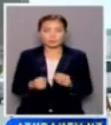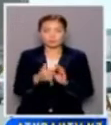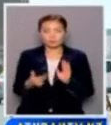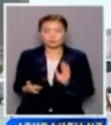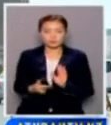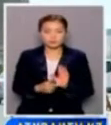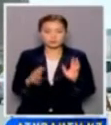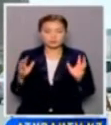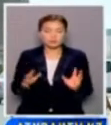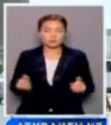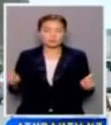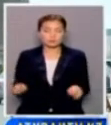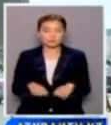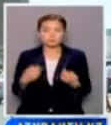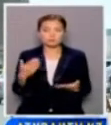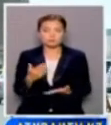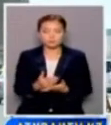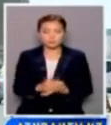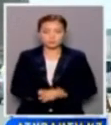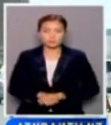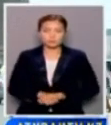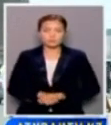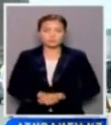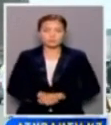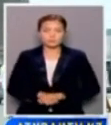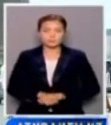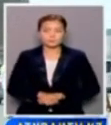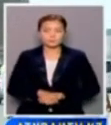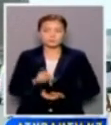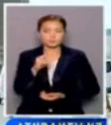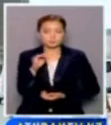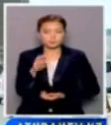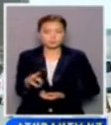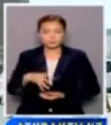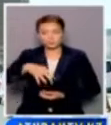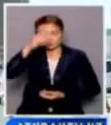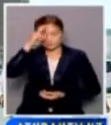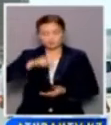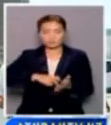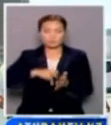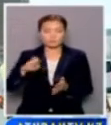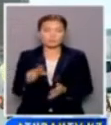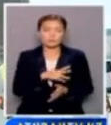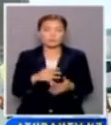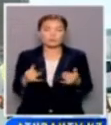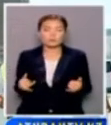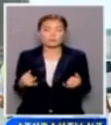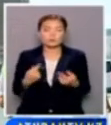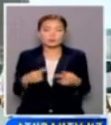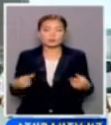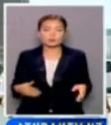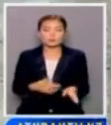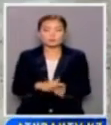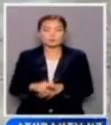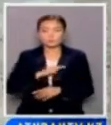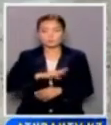17 заңбұзушылық фактілері анықталды. Оған сәйкес біз әкімдерге тиісті ұсынымдар берілді. Қазір уақытта оның бірқатары